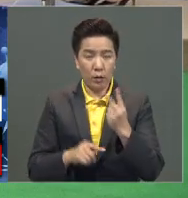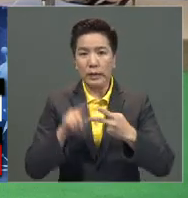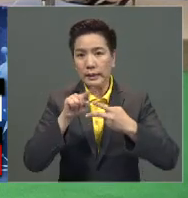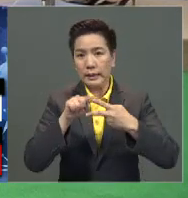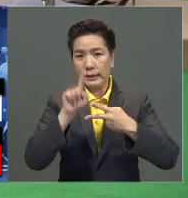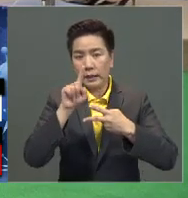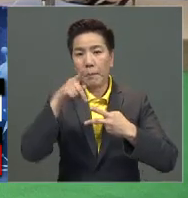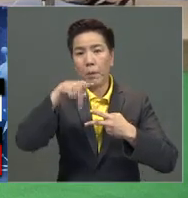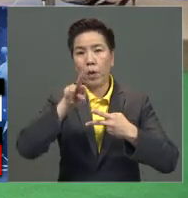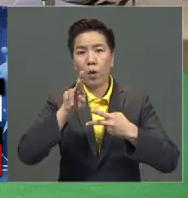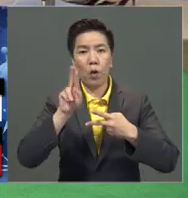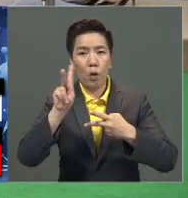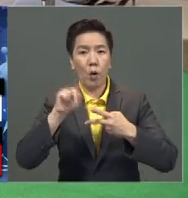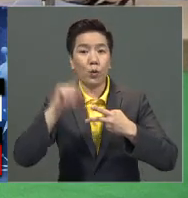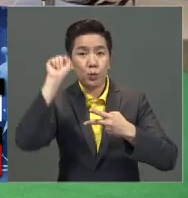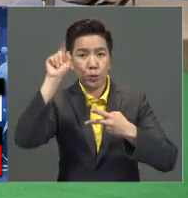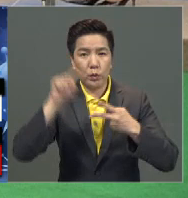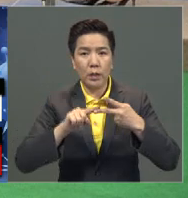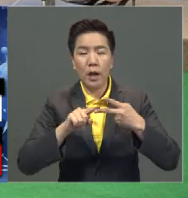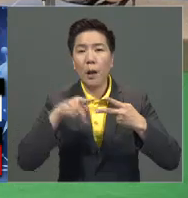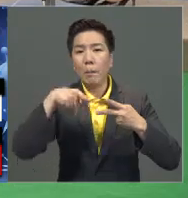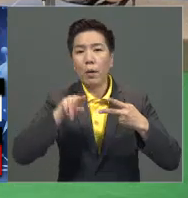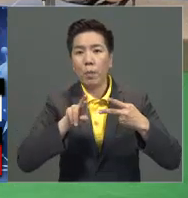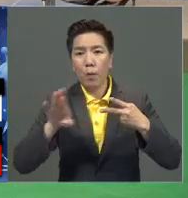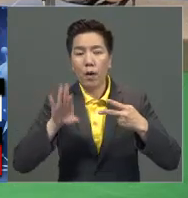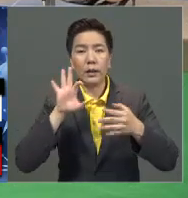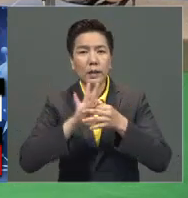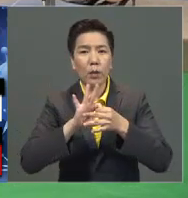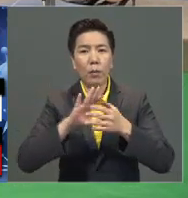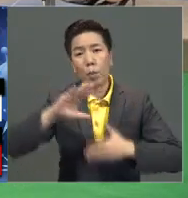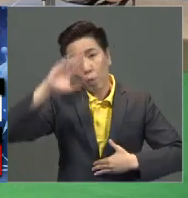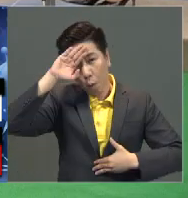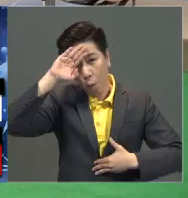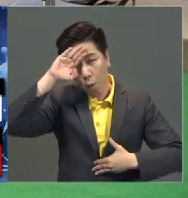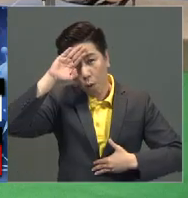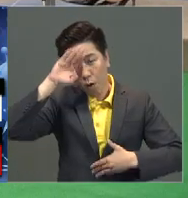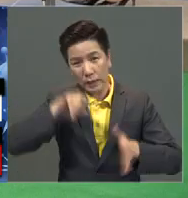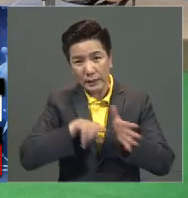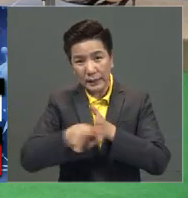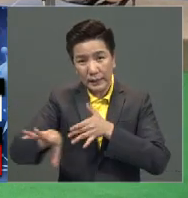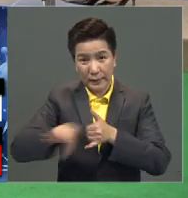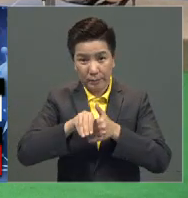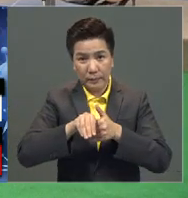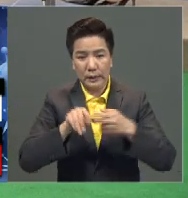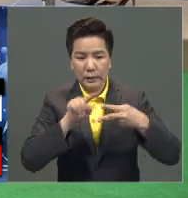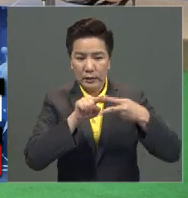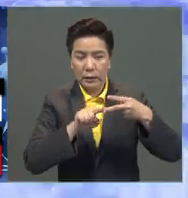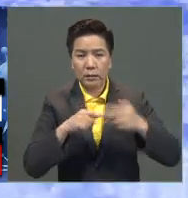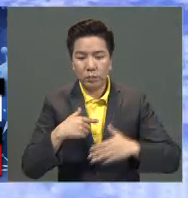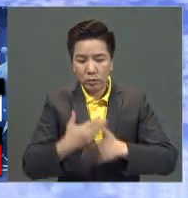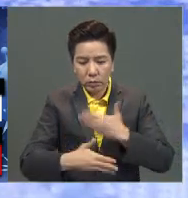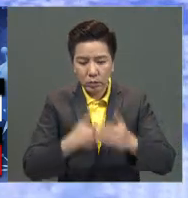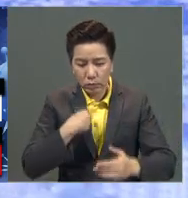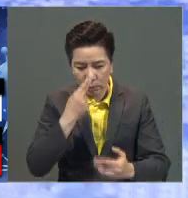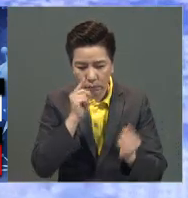ก็คือเรื่องพรกฉุกเฉินกับพรบโรคติดต่อซึ่งเป็น2กฎหมายสำคัญที่เราใช้แต่แน่นอนใช้มาสักระยะหนึ่งแล้วก็ได้